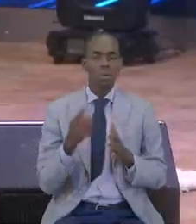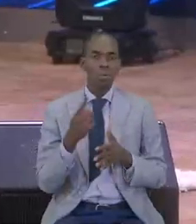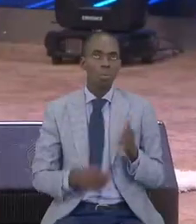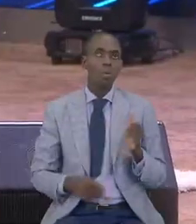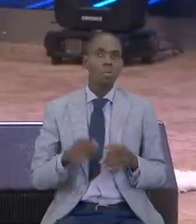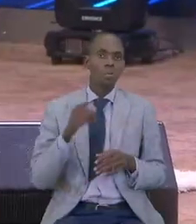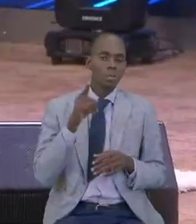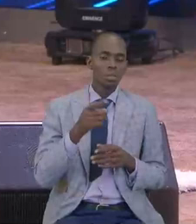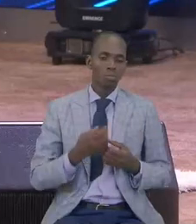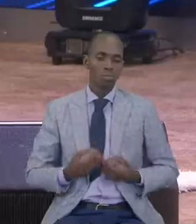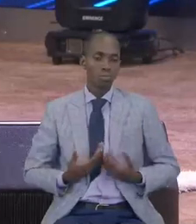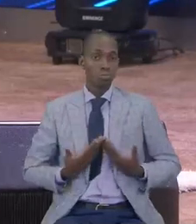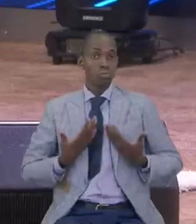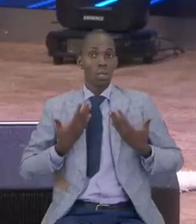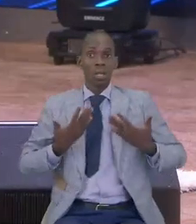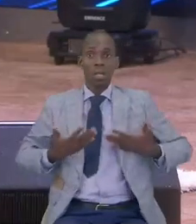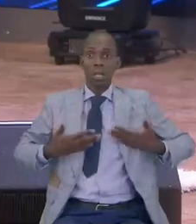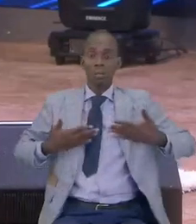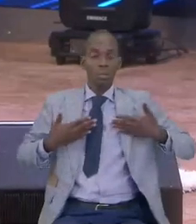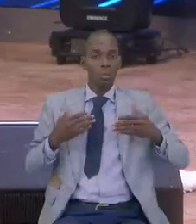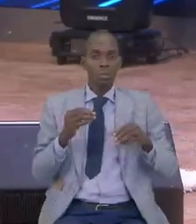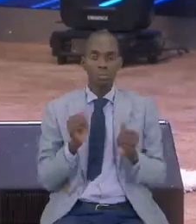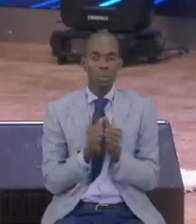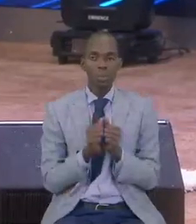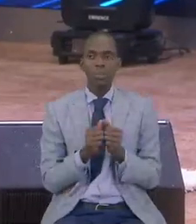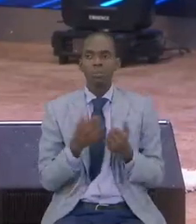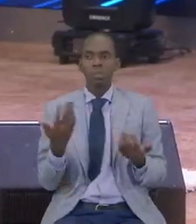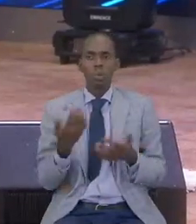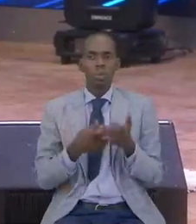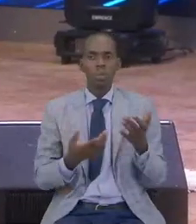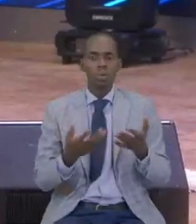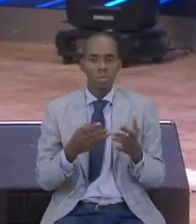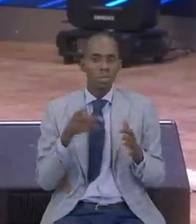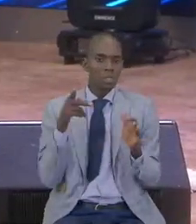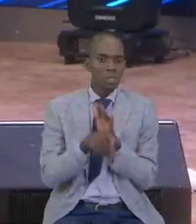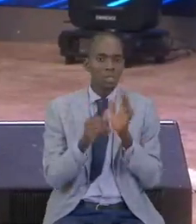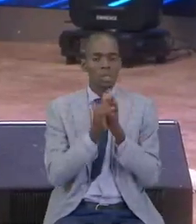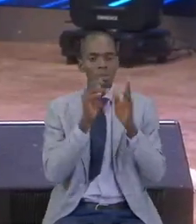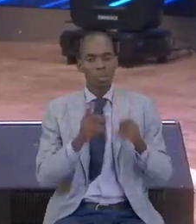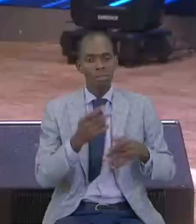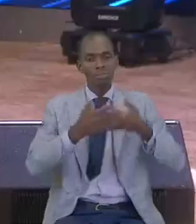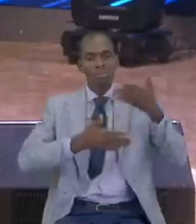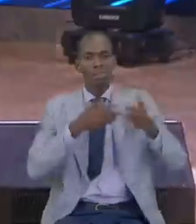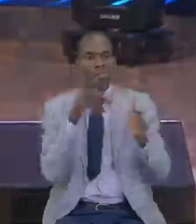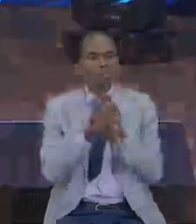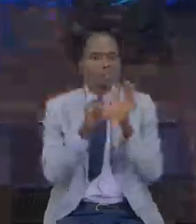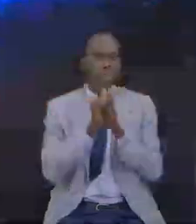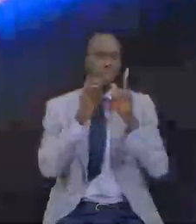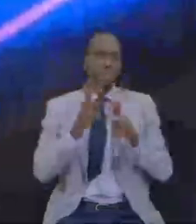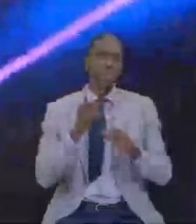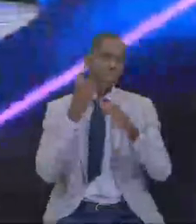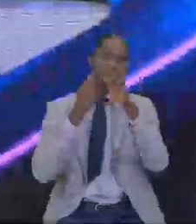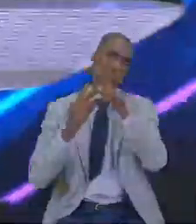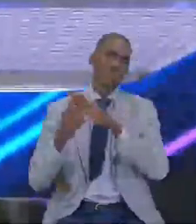Soit tuer ce en quoi il prend plaisir, tuer ce qu'il veut, tuer son progrès, tuer sa vision, ou même le tuer. Tuer